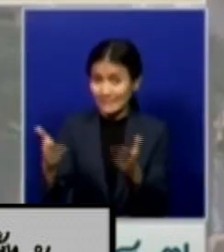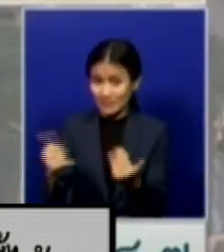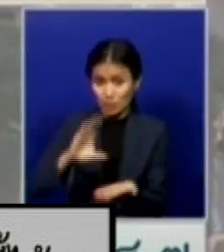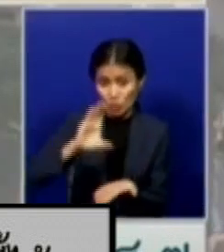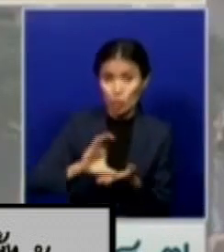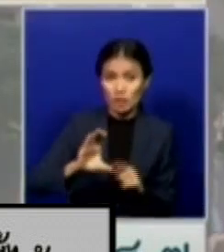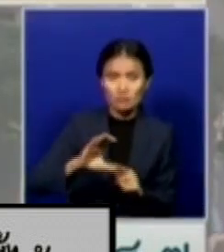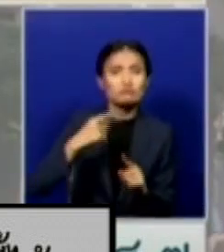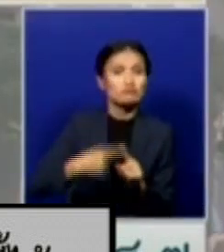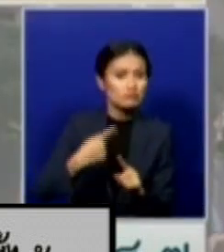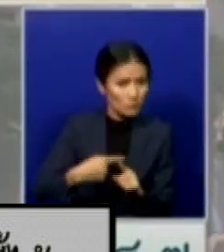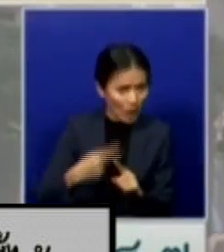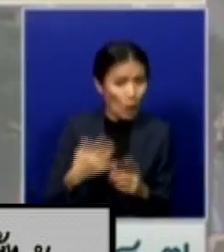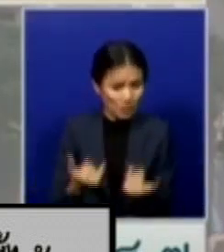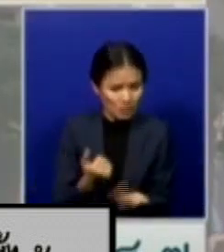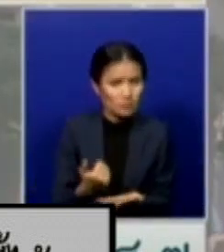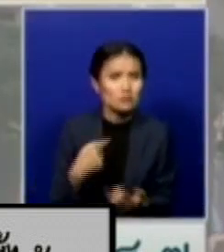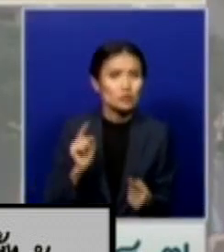าะในช่วงวิกฤตโควิด-19